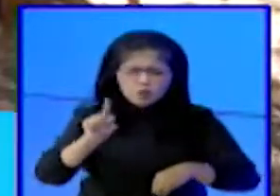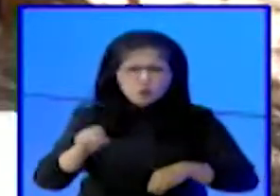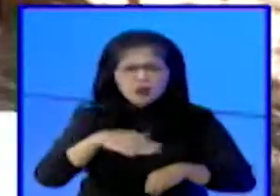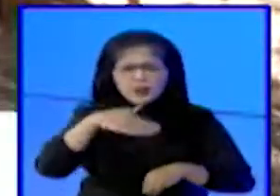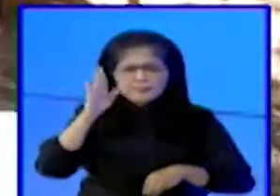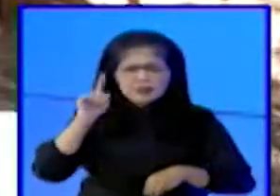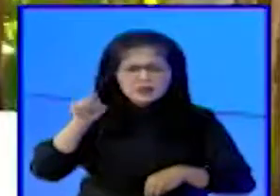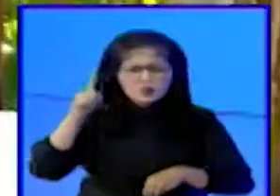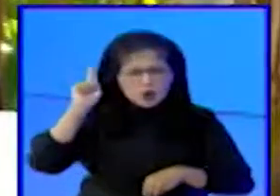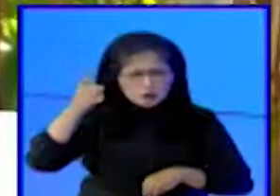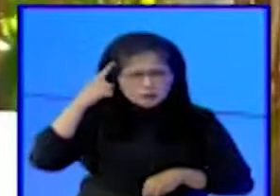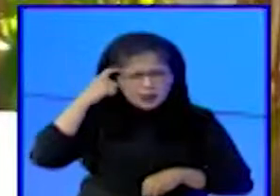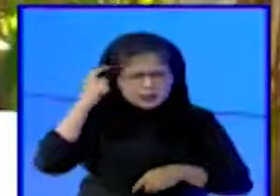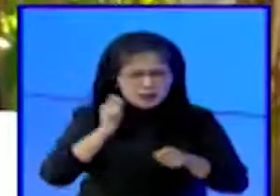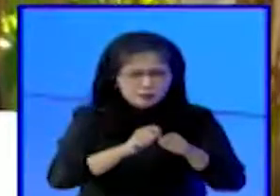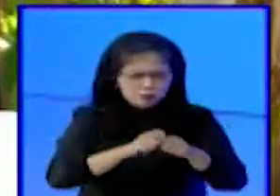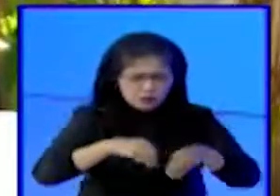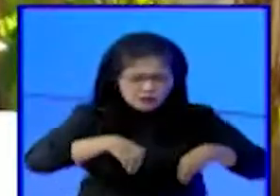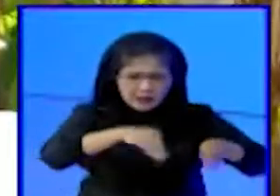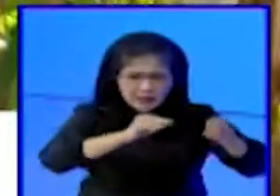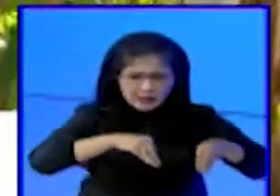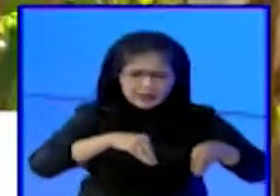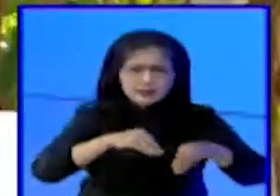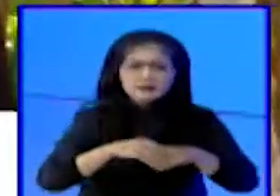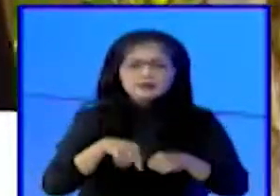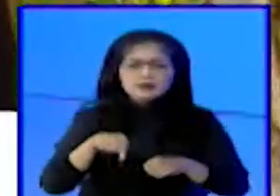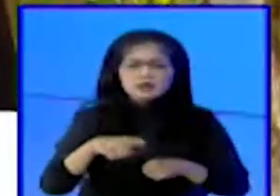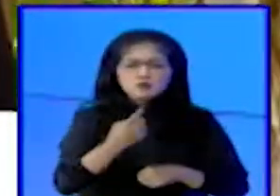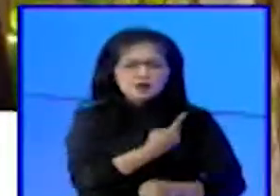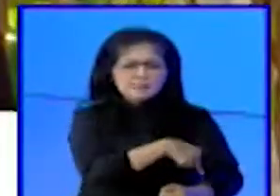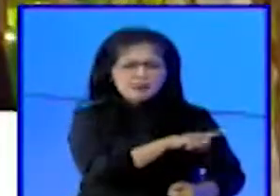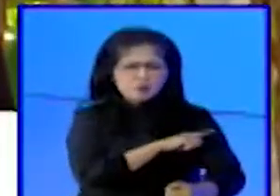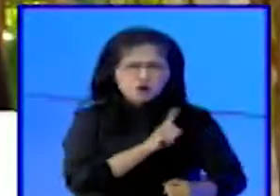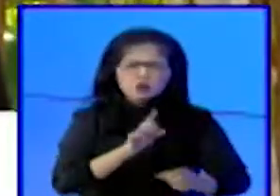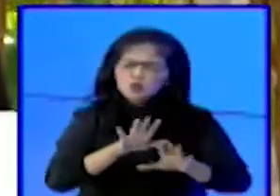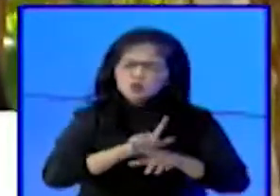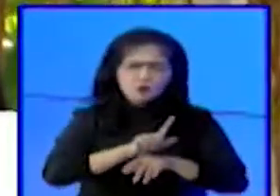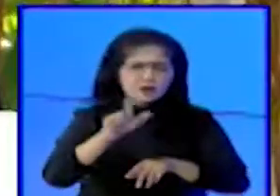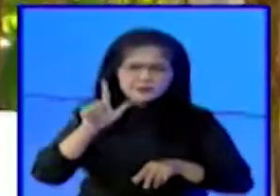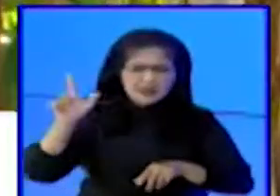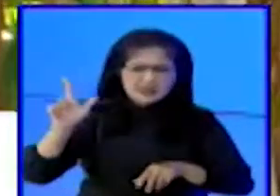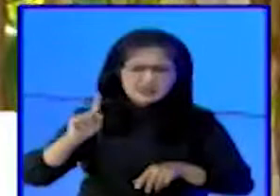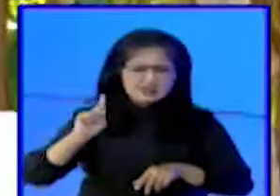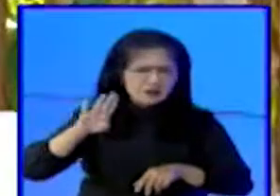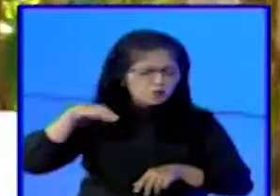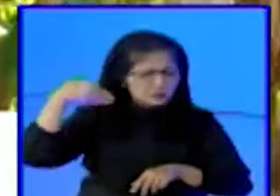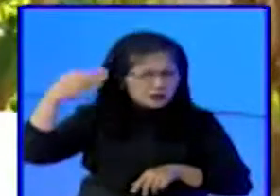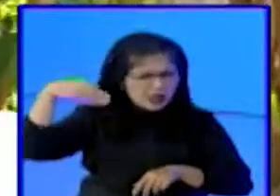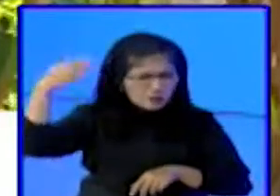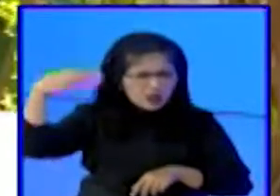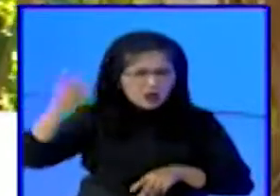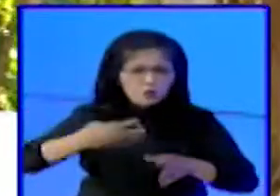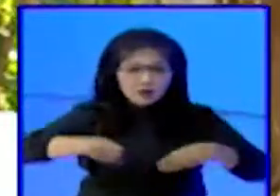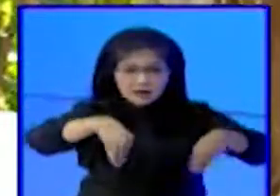untuk membuat kain tenun seperti ini pun butuh keahlian yang luar biasa yang dipelajari dalam waktu bertahun-tahun. Kain tenun ini telah membuat